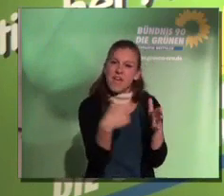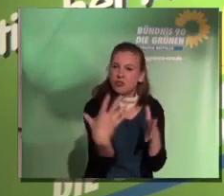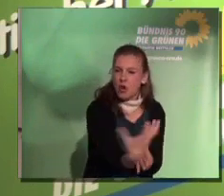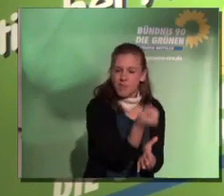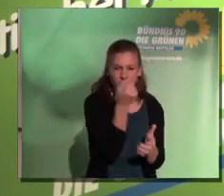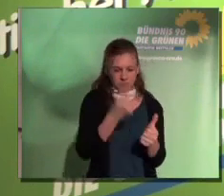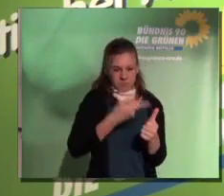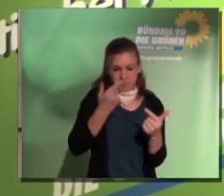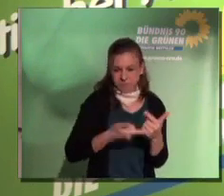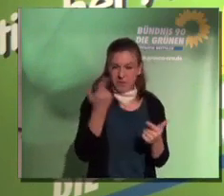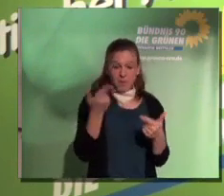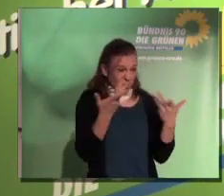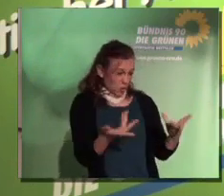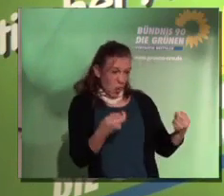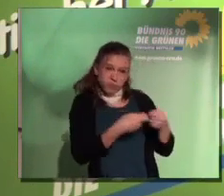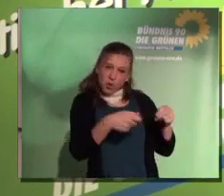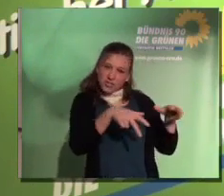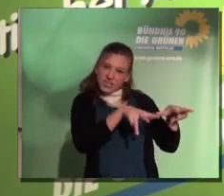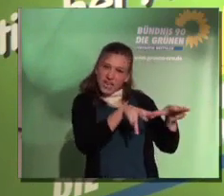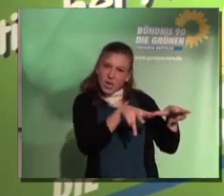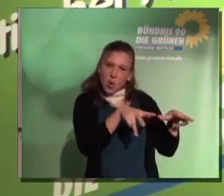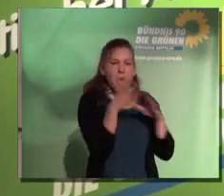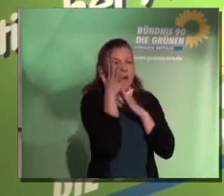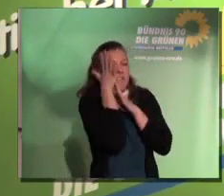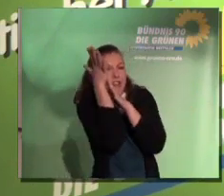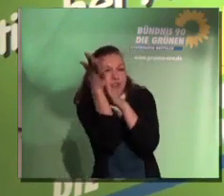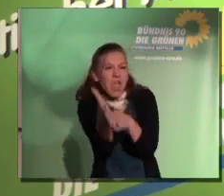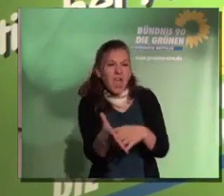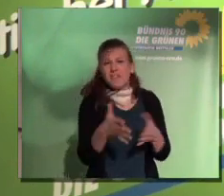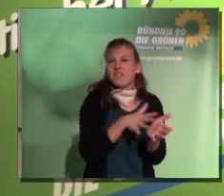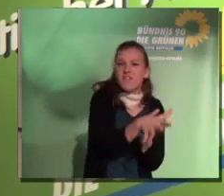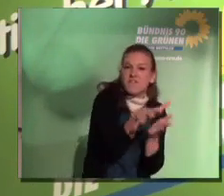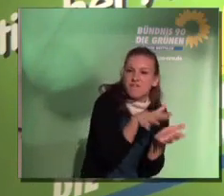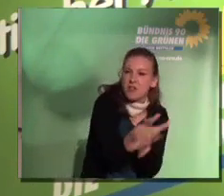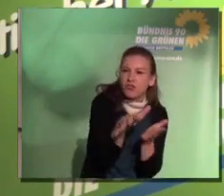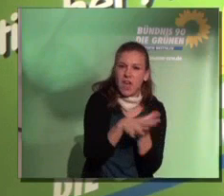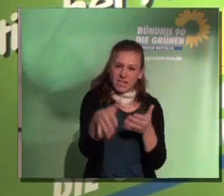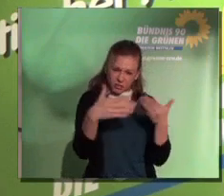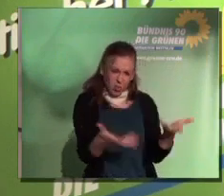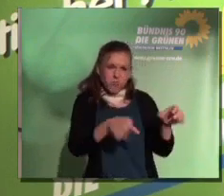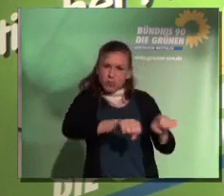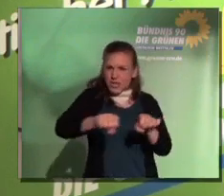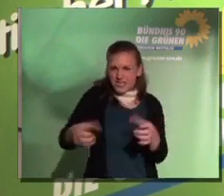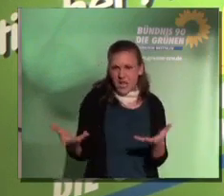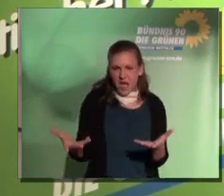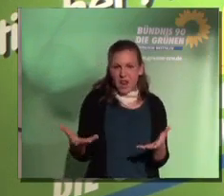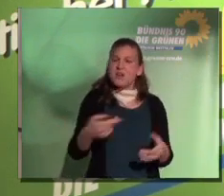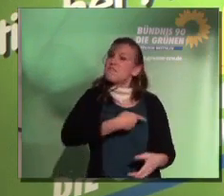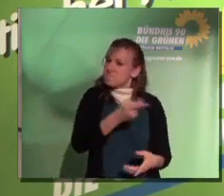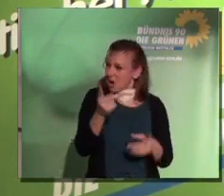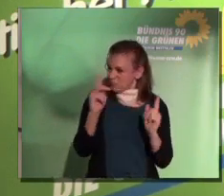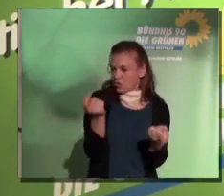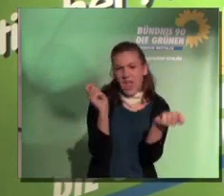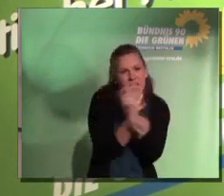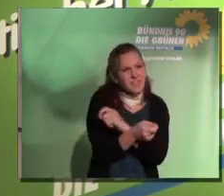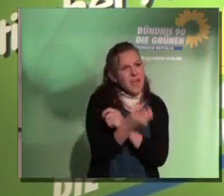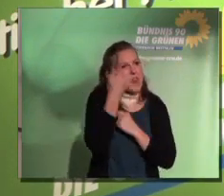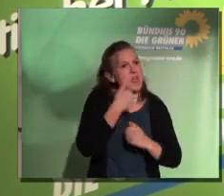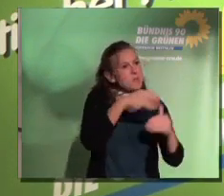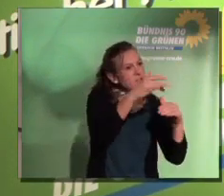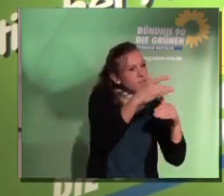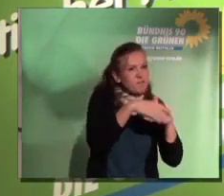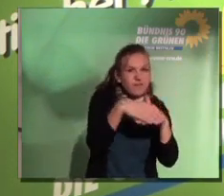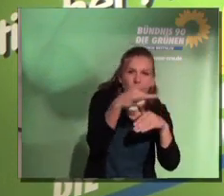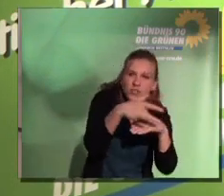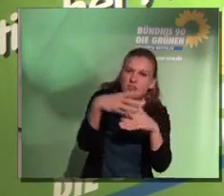diese Bundesregierung verschläft und verspielt dieses Potenzial. Und das müssen wir ändern, liebe Freundinnen und Freunde. Wir